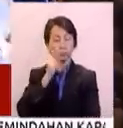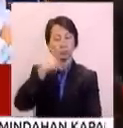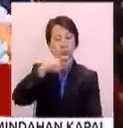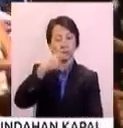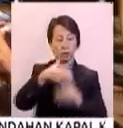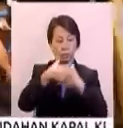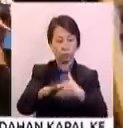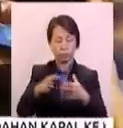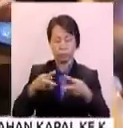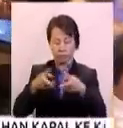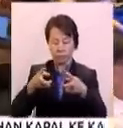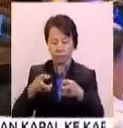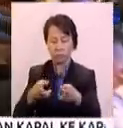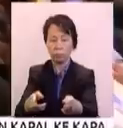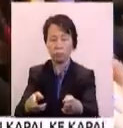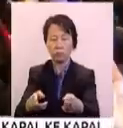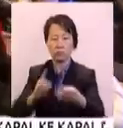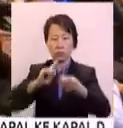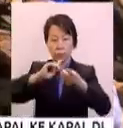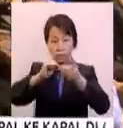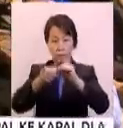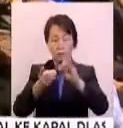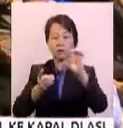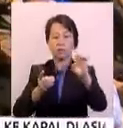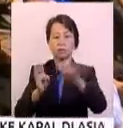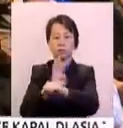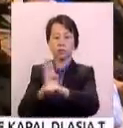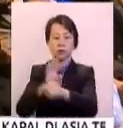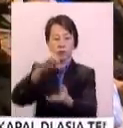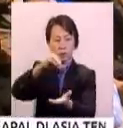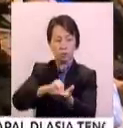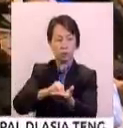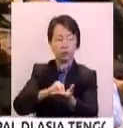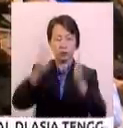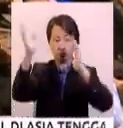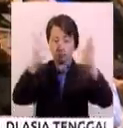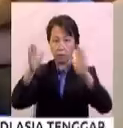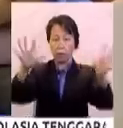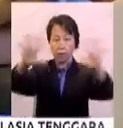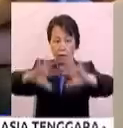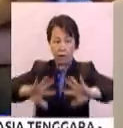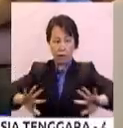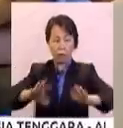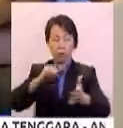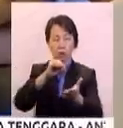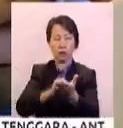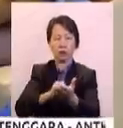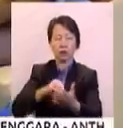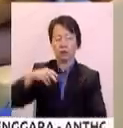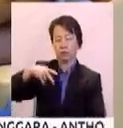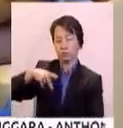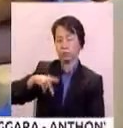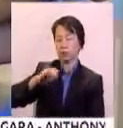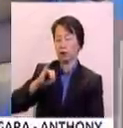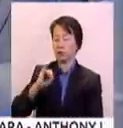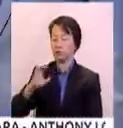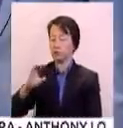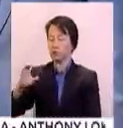menyatakannya selepas merasmikan platform digital e-dagang di OCE Malaysia ASEAN di Pusat Konvensyen Antarabangsa